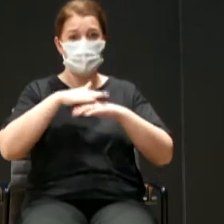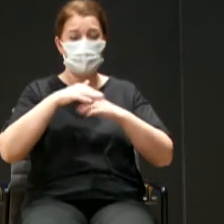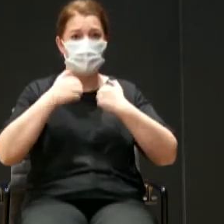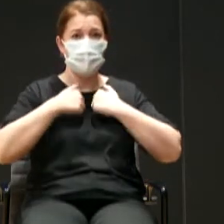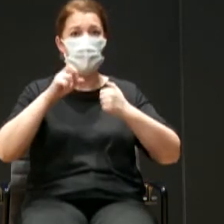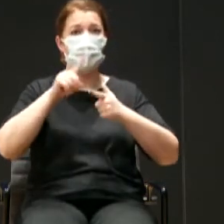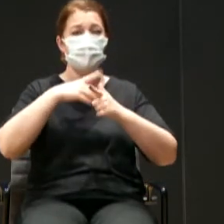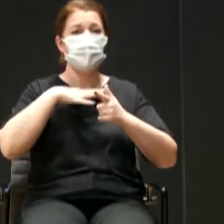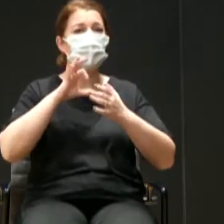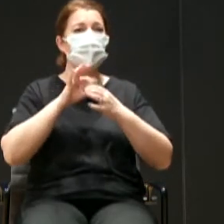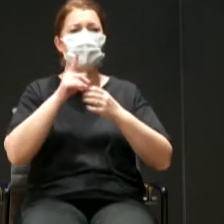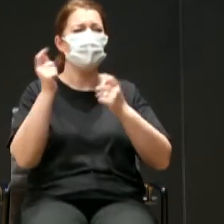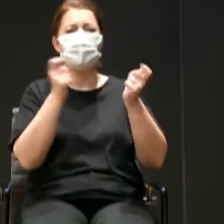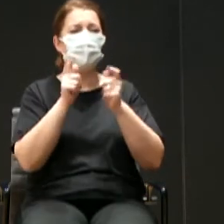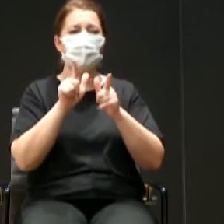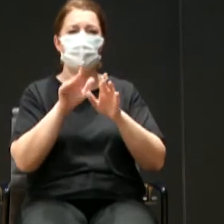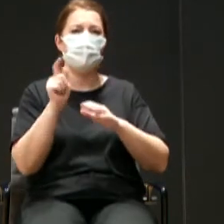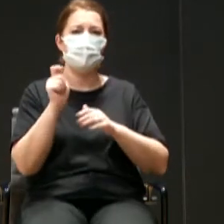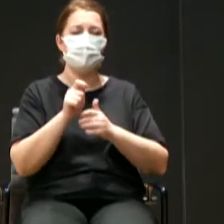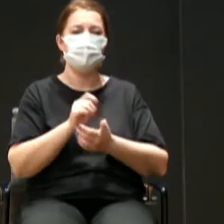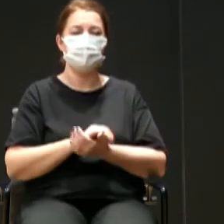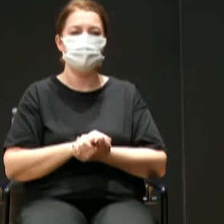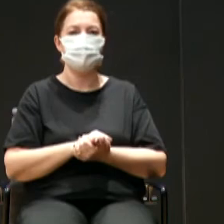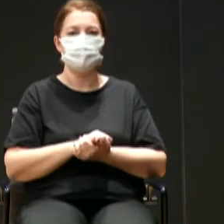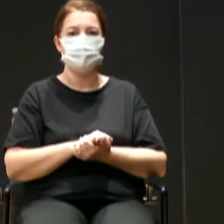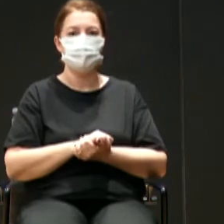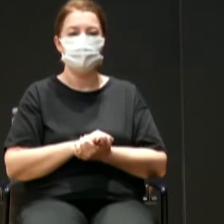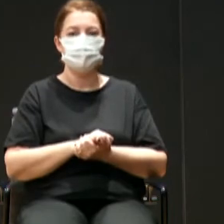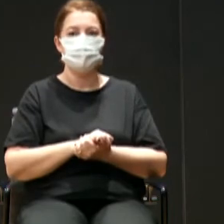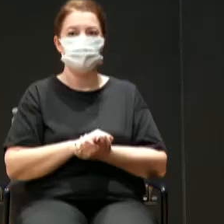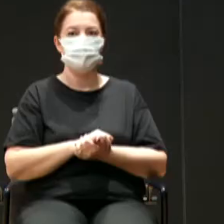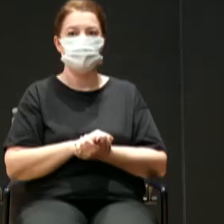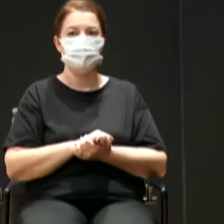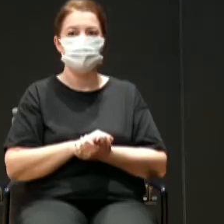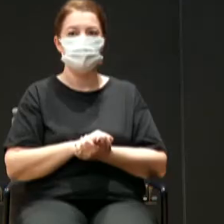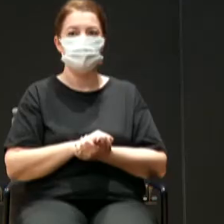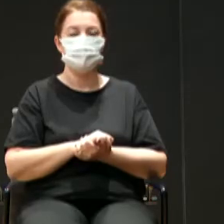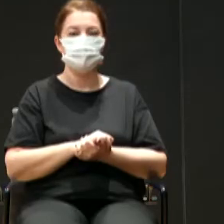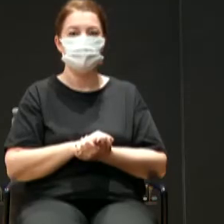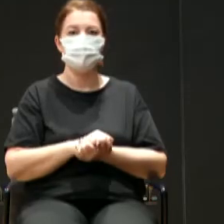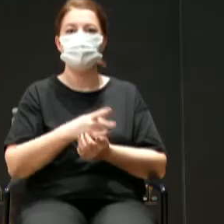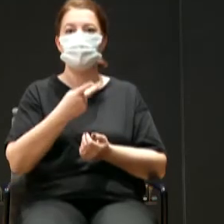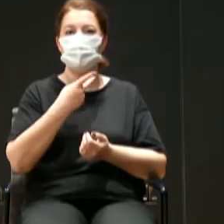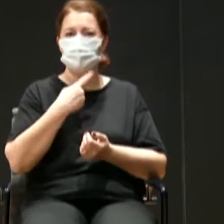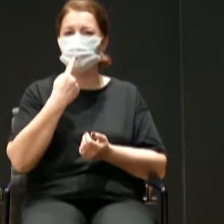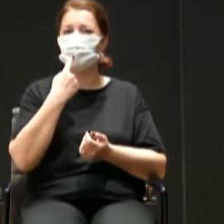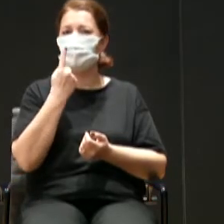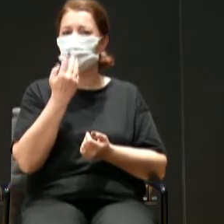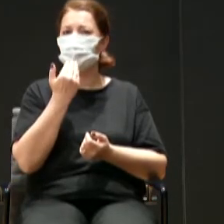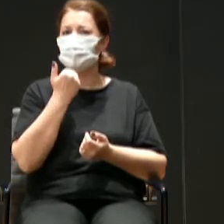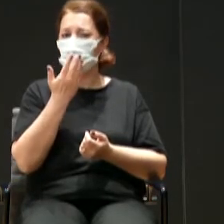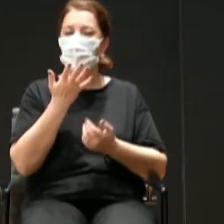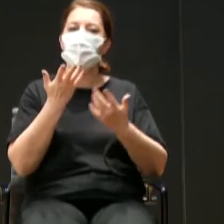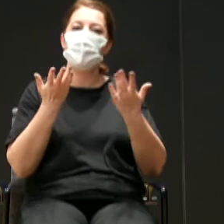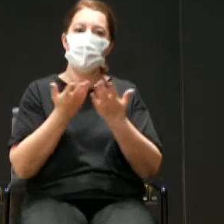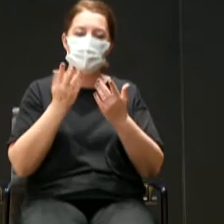Niye Neşet karşı Bey, çıkıyorsunuz? Karşılıklı konuşmayalım lütfen. Sayın Başkan. Konuşmayalım. Buyurun. Sayın Başkan. Bakın. Ben söylemeyecektim.